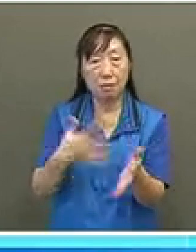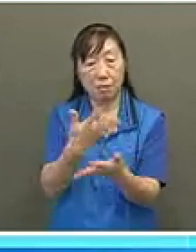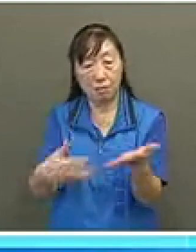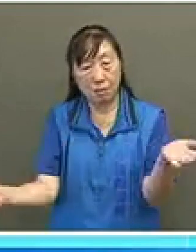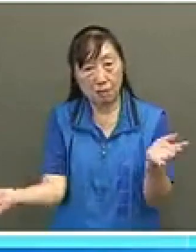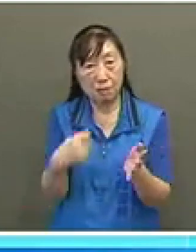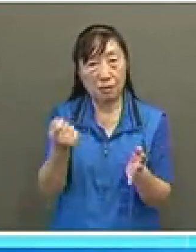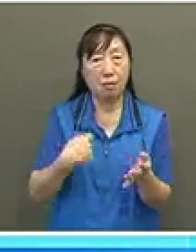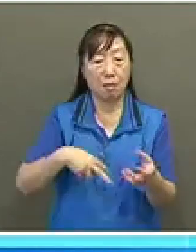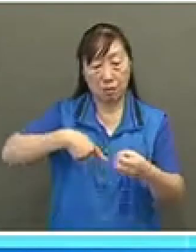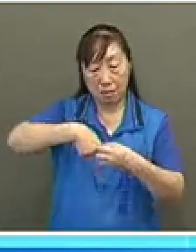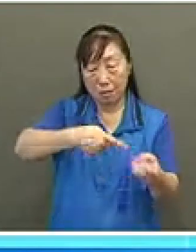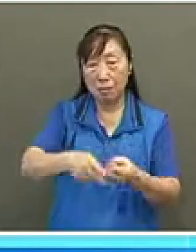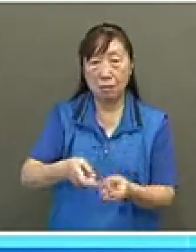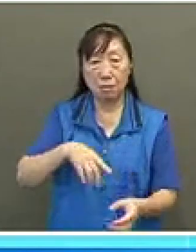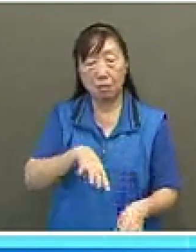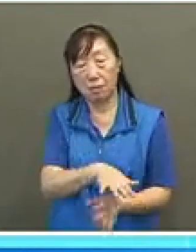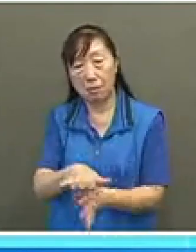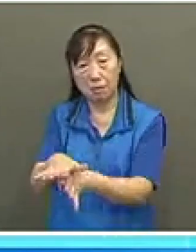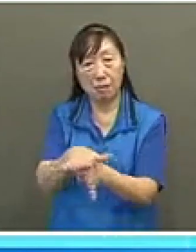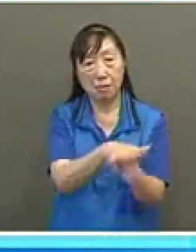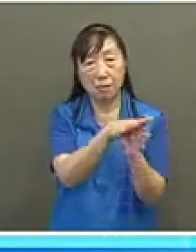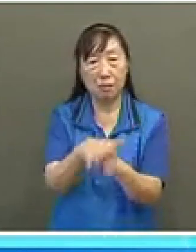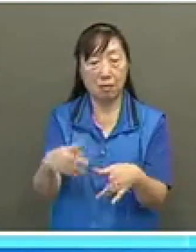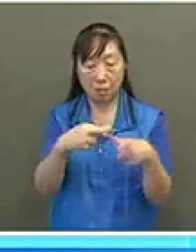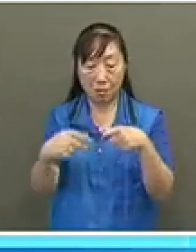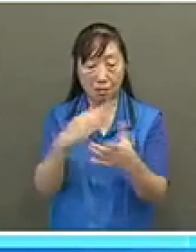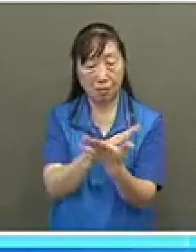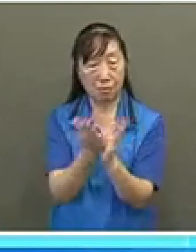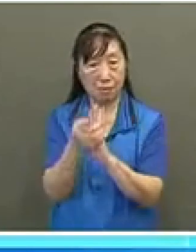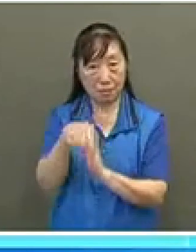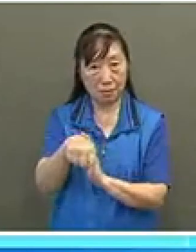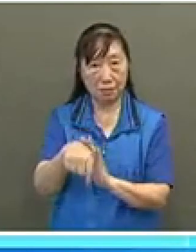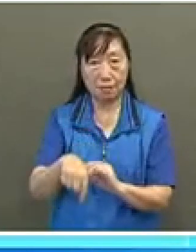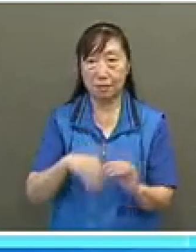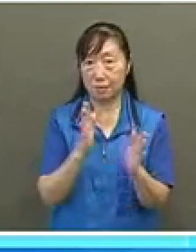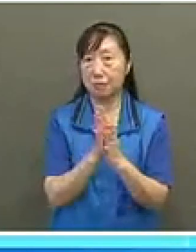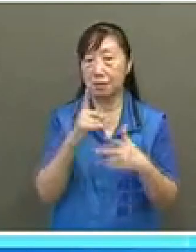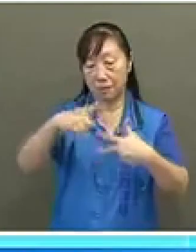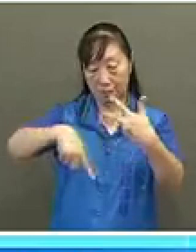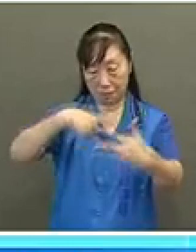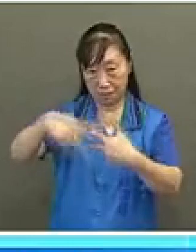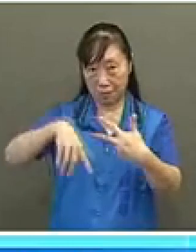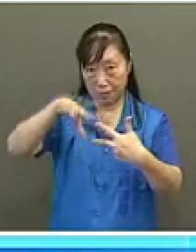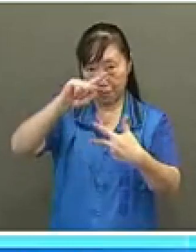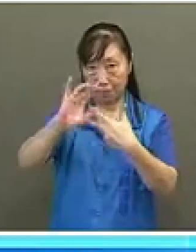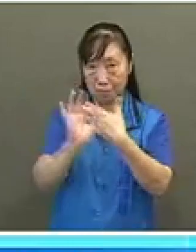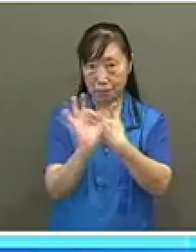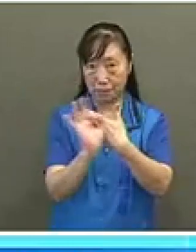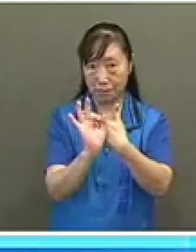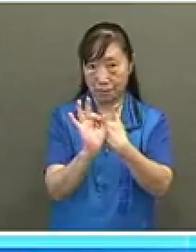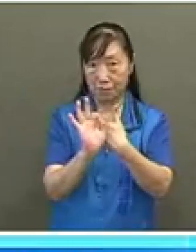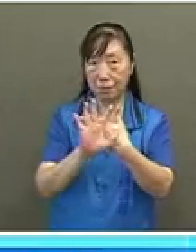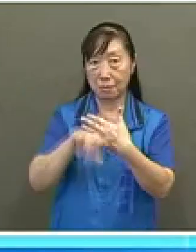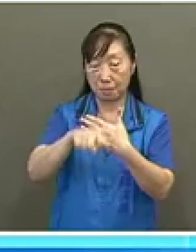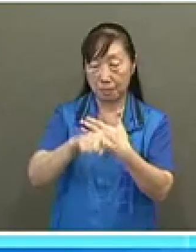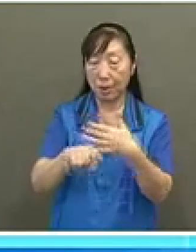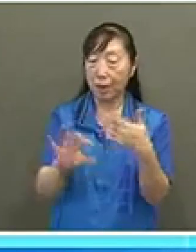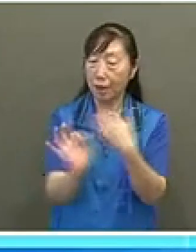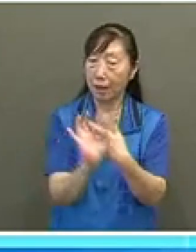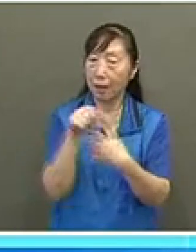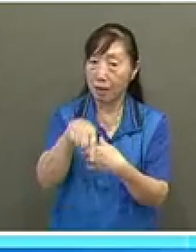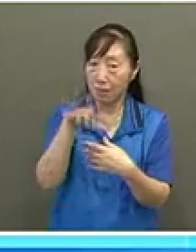足球场、溜冰场、田径场、游泳池等，我们先以一个礼拜来做好滚动式的检讨。我们